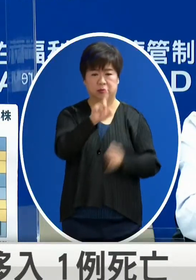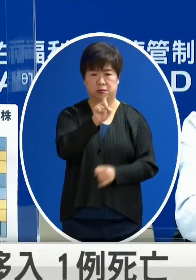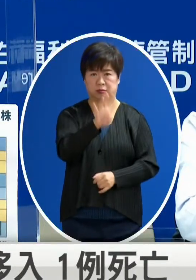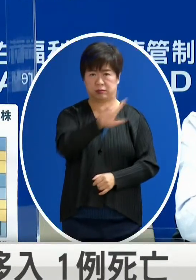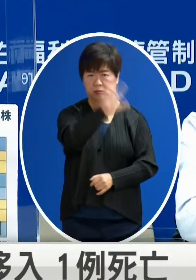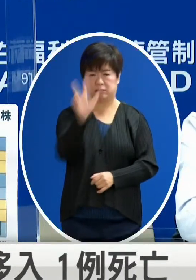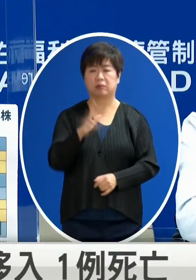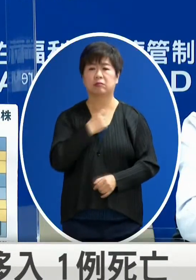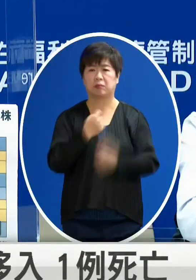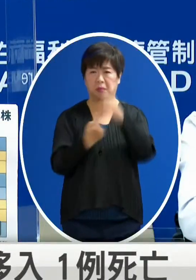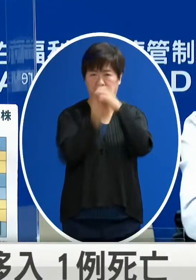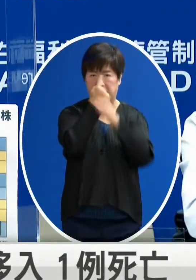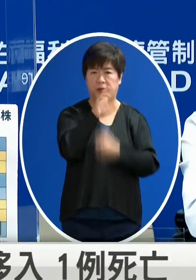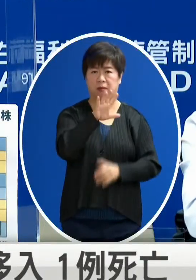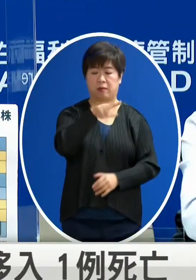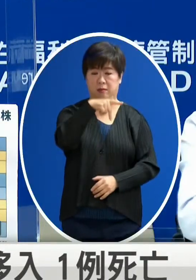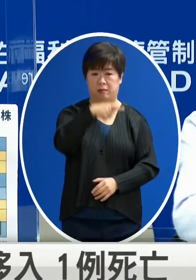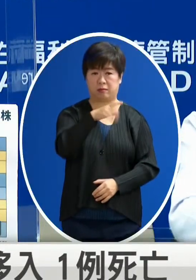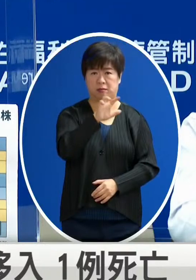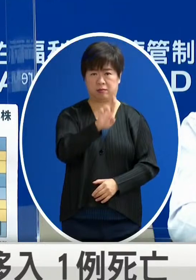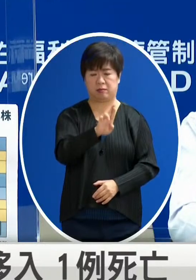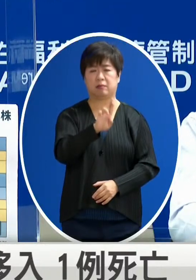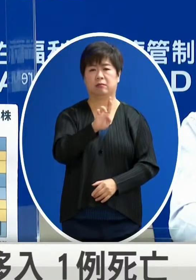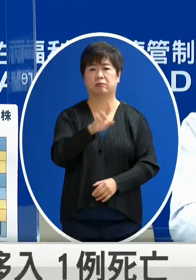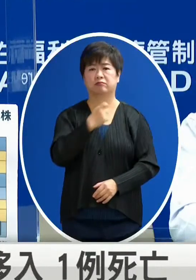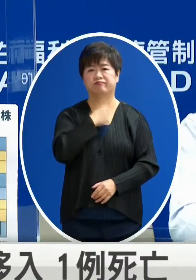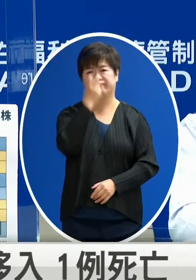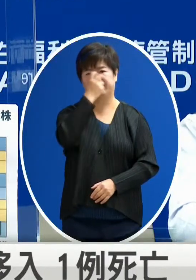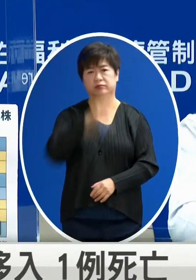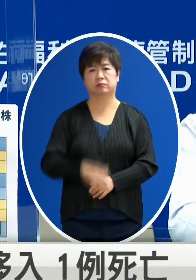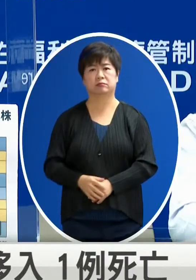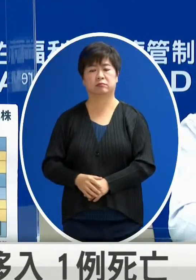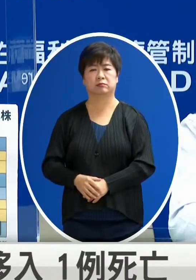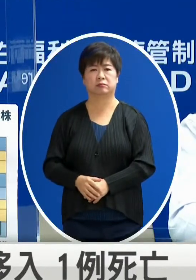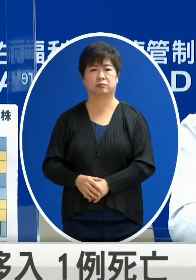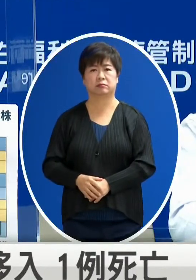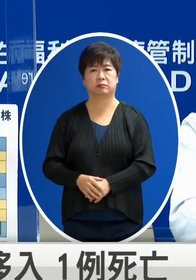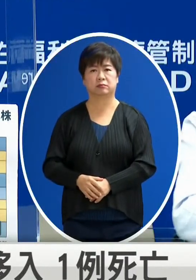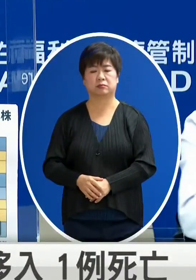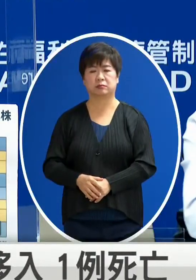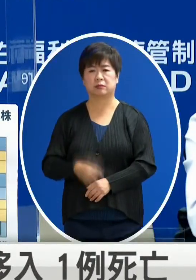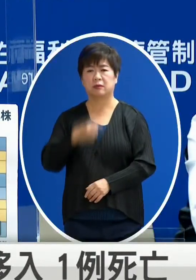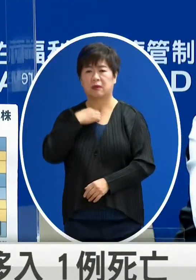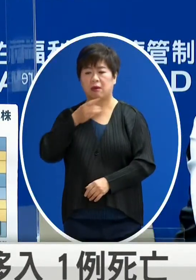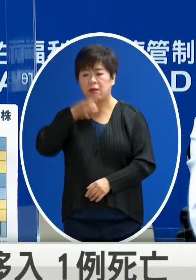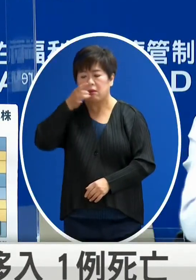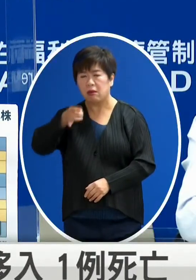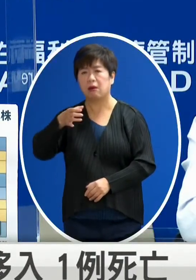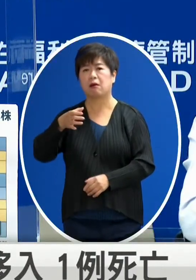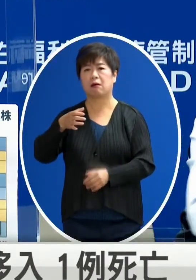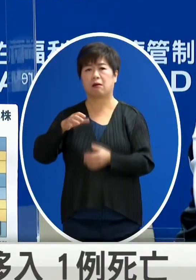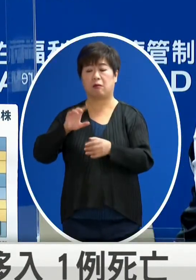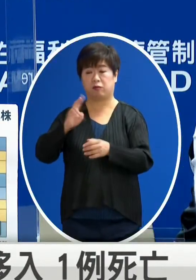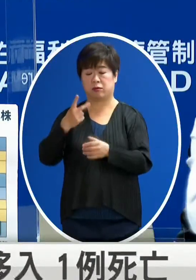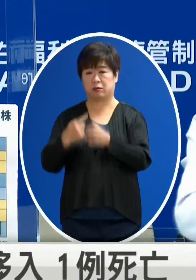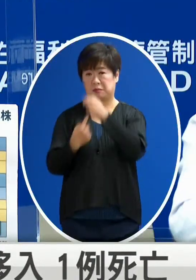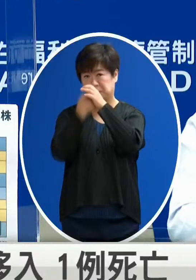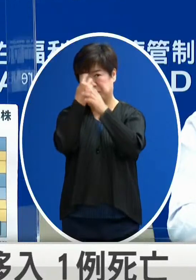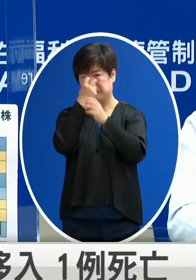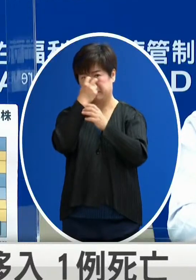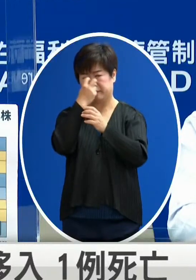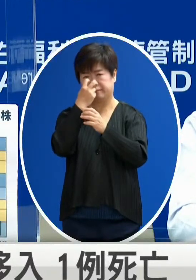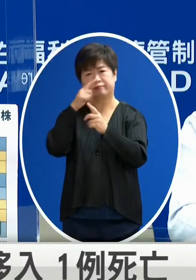要做 PCR， 第10天跟第14天都要做 PCR， 那用深喉唾液或者鼻咽拭子的方